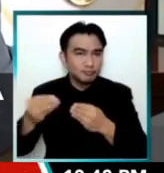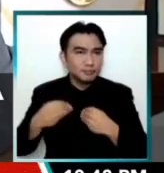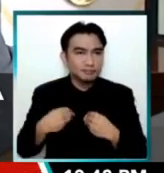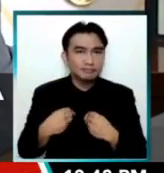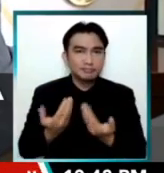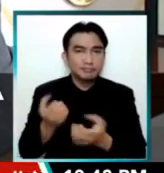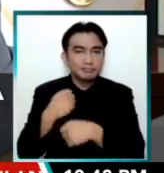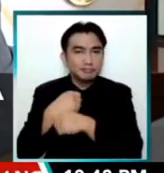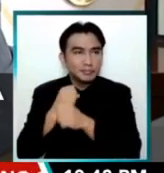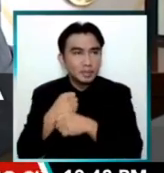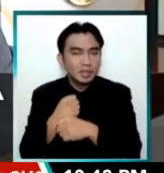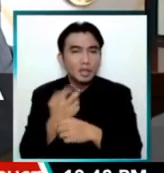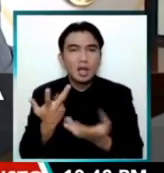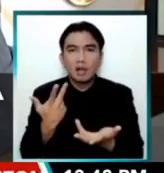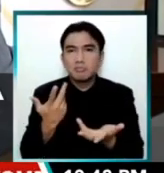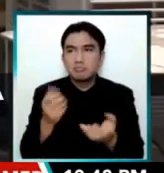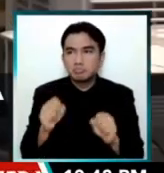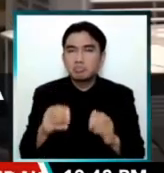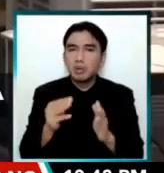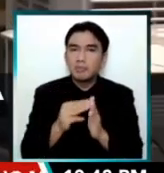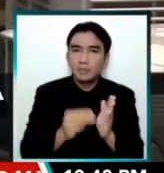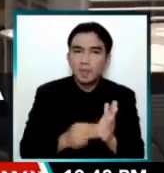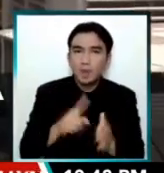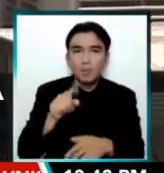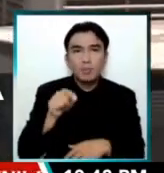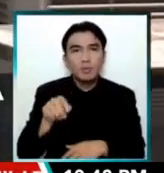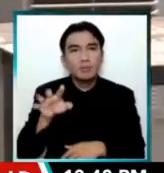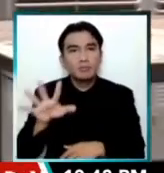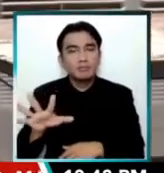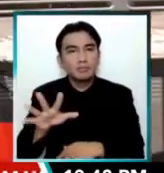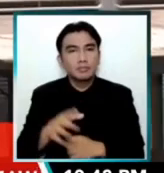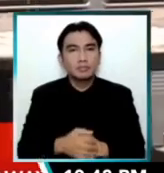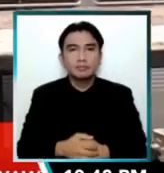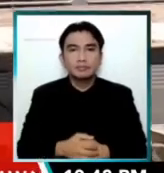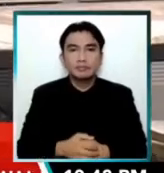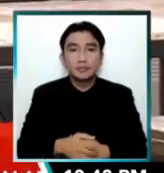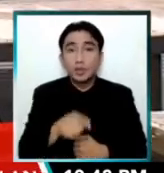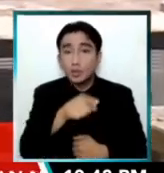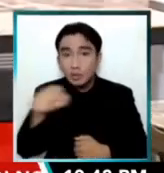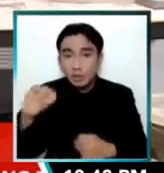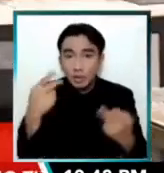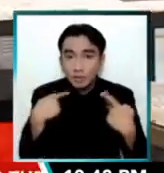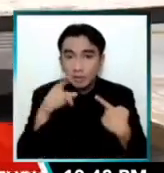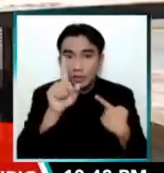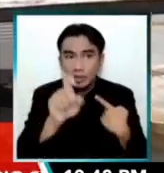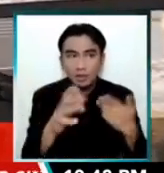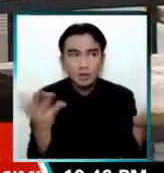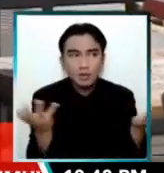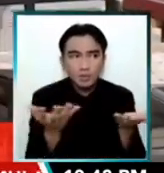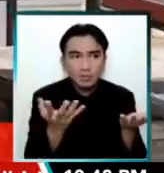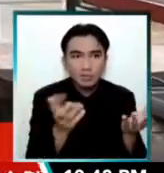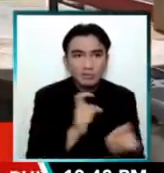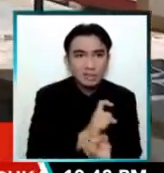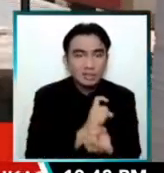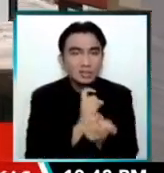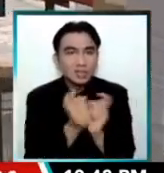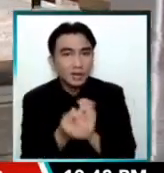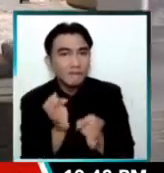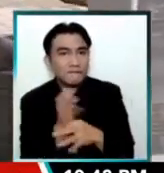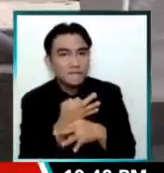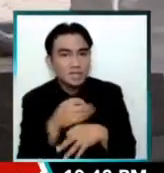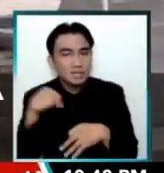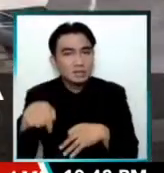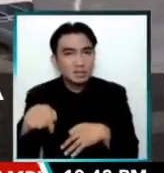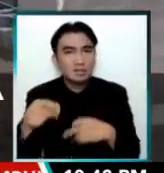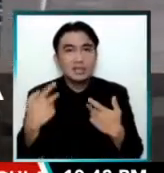about a million, 1.5. Sa mga nagtatanong kung nasaan na nga ba yung kapalit ninyong plaka, nandito. Hinahabol ng